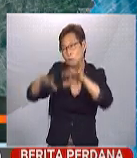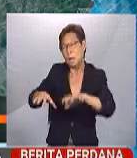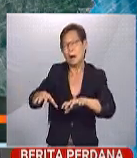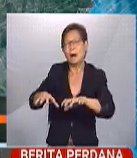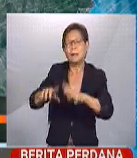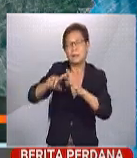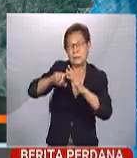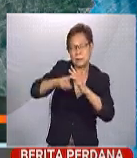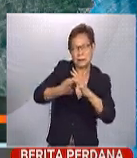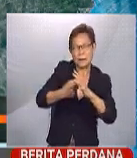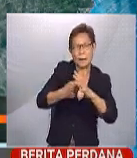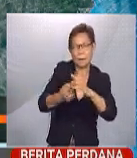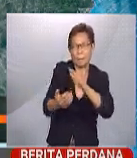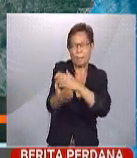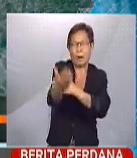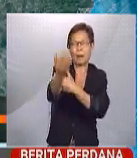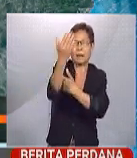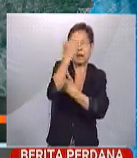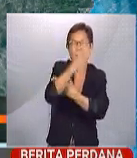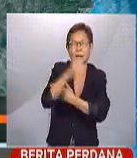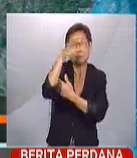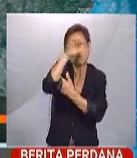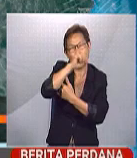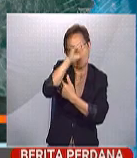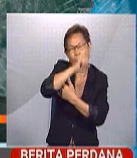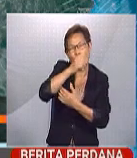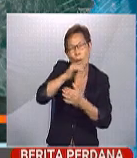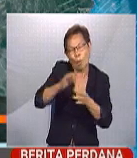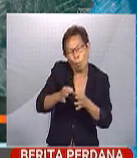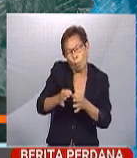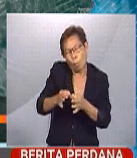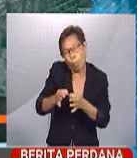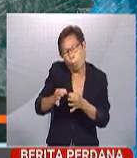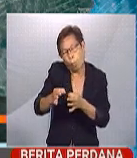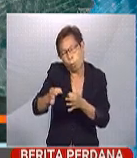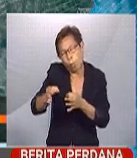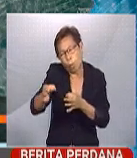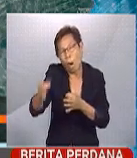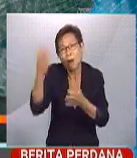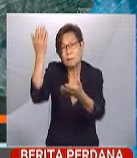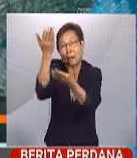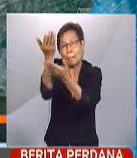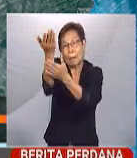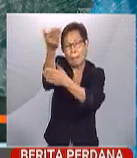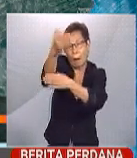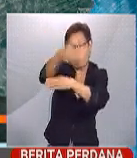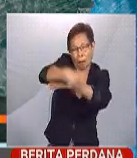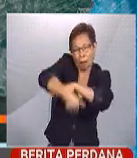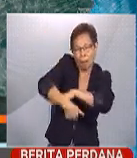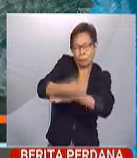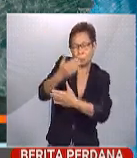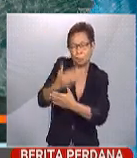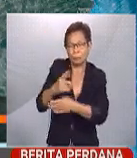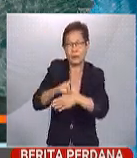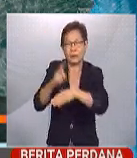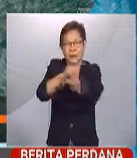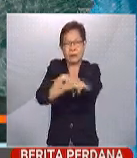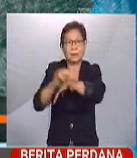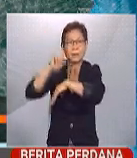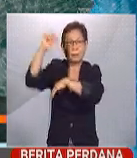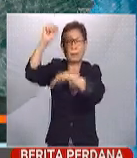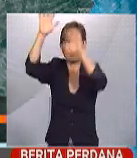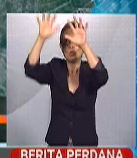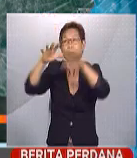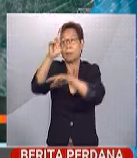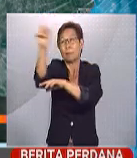berlaku sejak pagi tadi dan kita jangkakan ianya akan berlanjutan sehingga ke lewat malam nanti. Di negeri Sabah, hujan